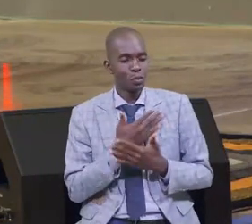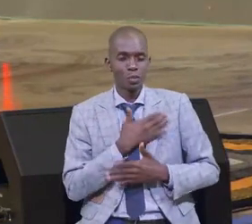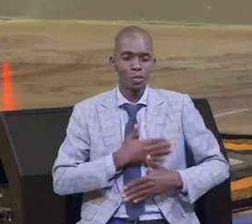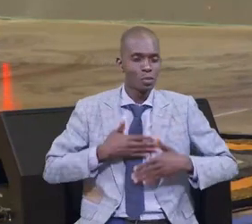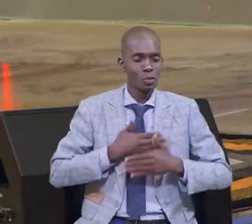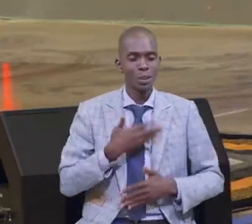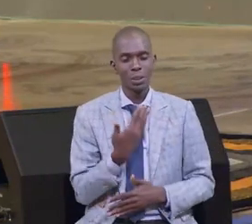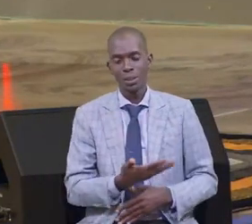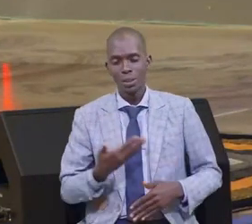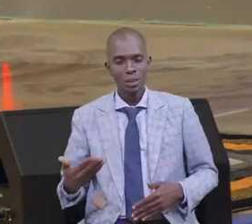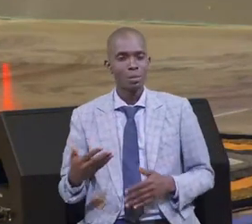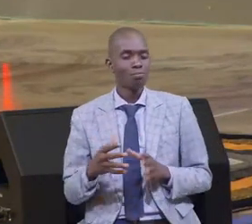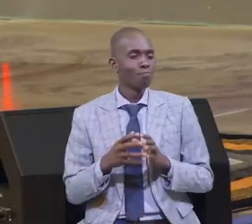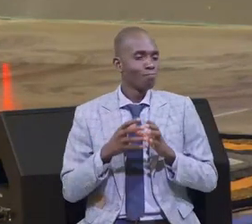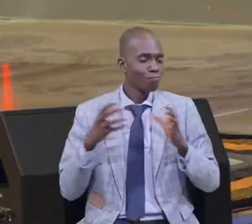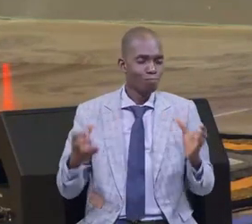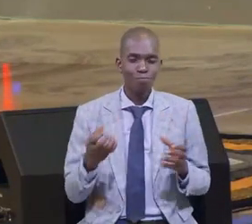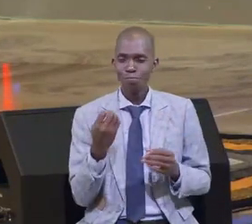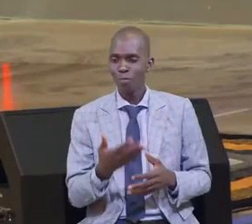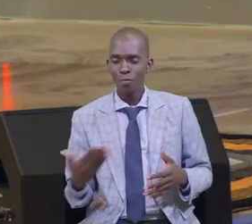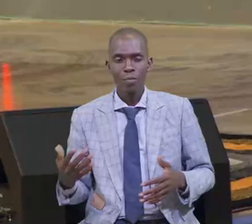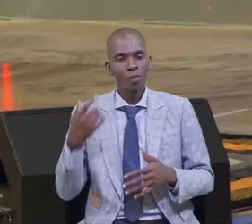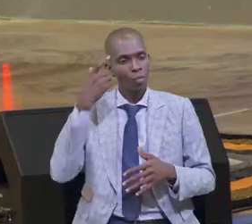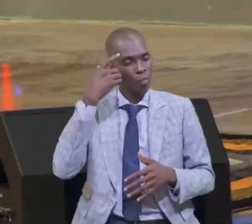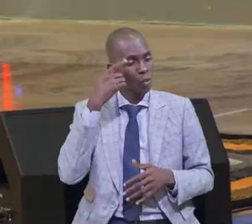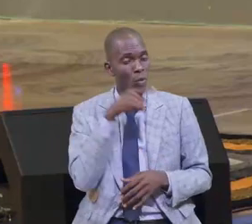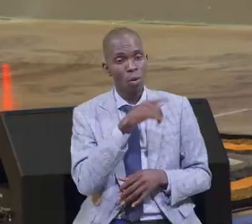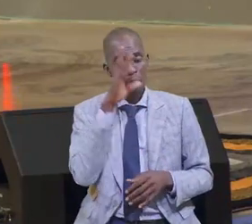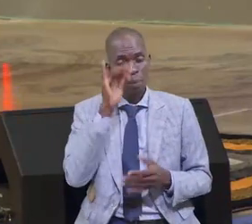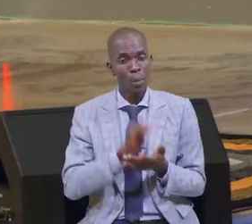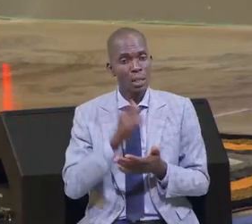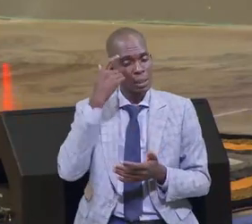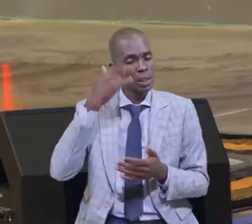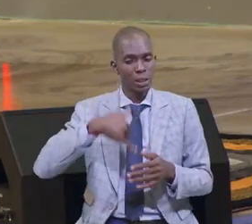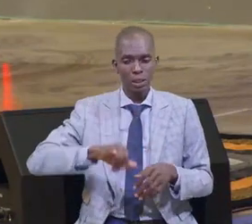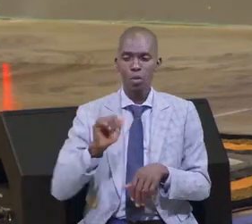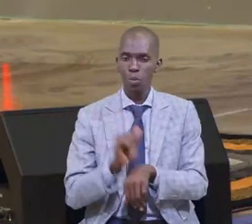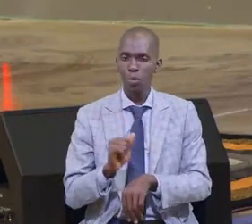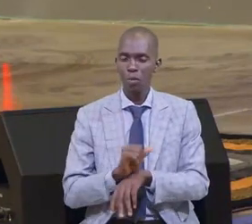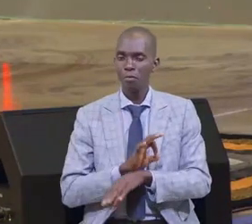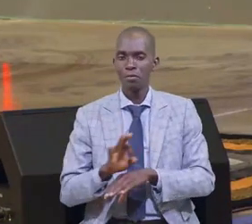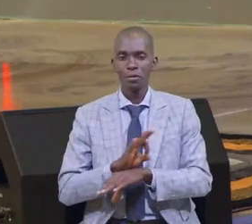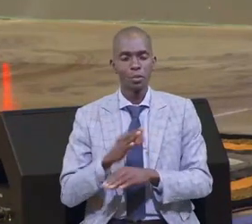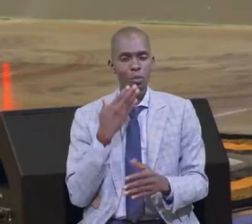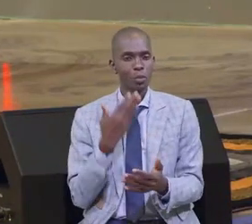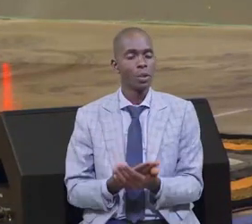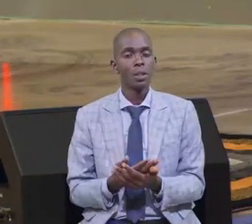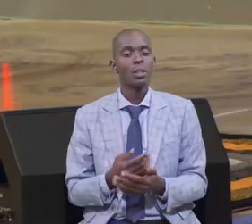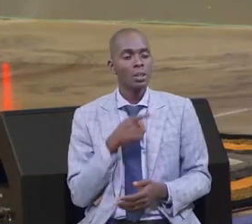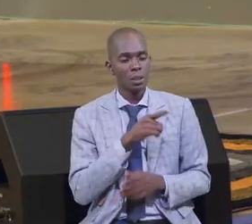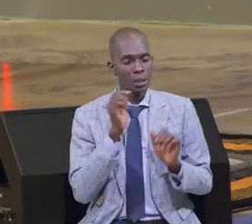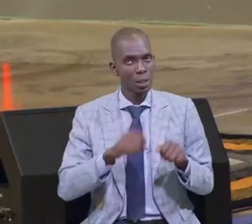et que Lazare a un. Ouais, son cerveau fonctionnait, sa conscience